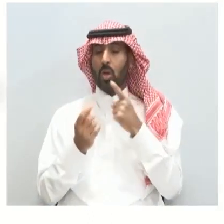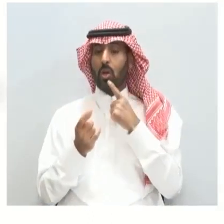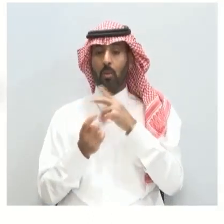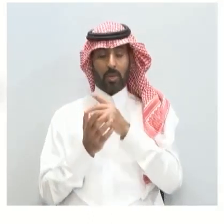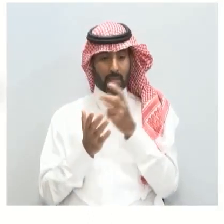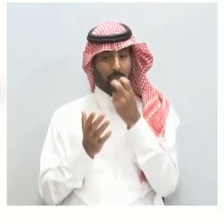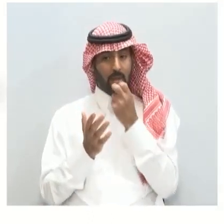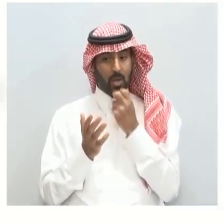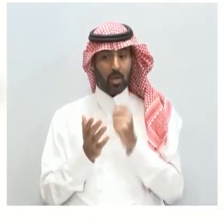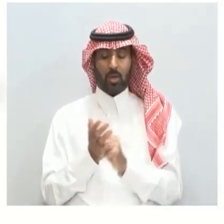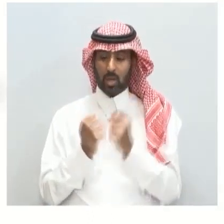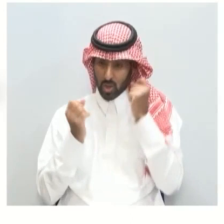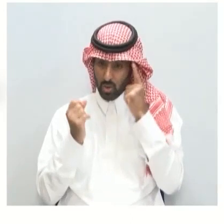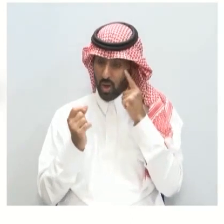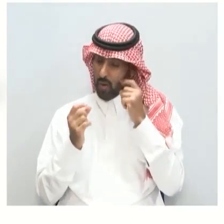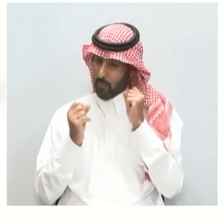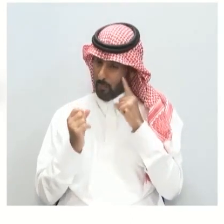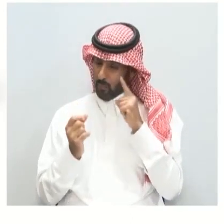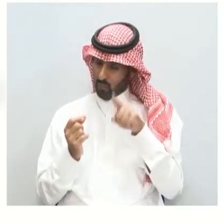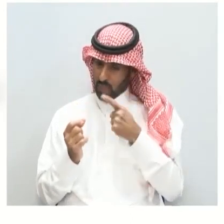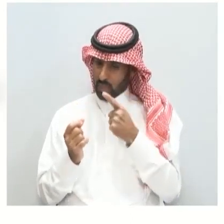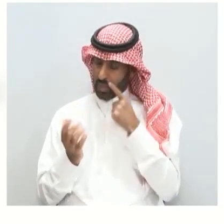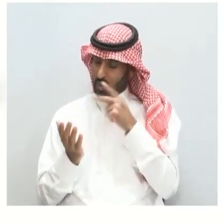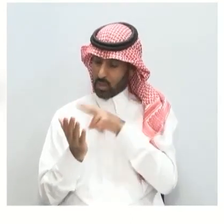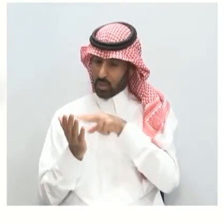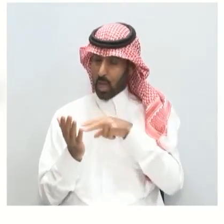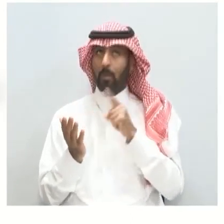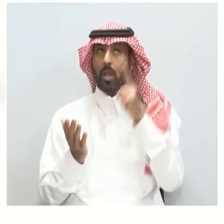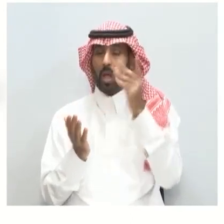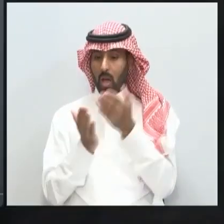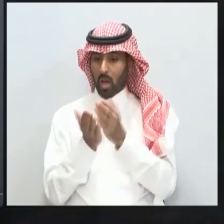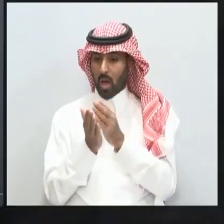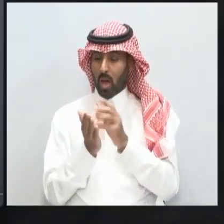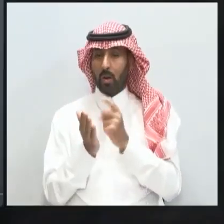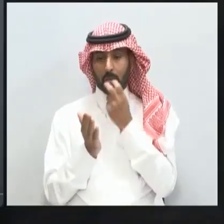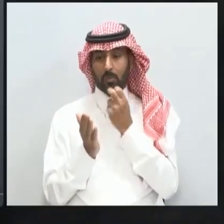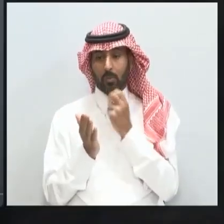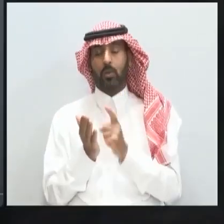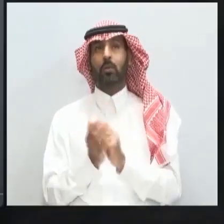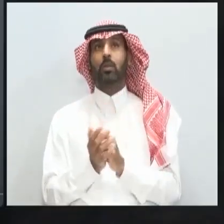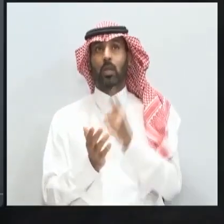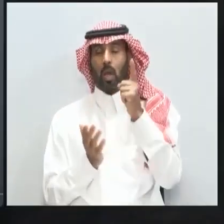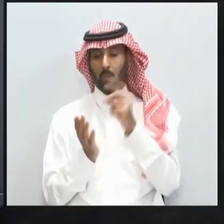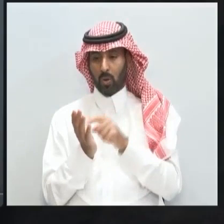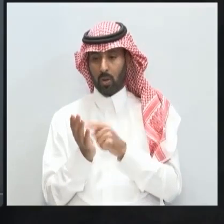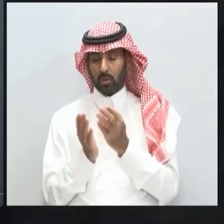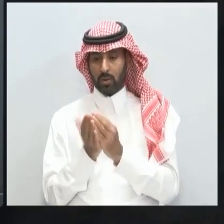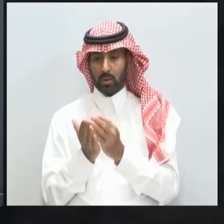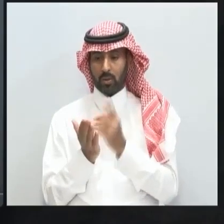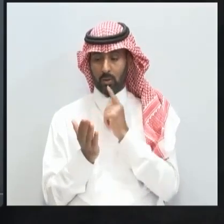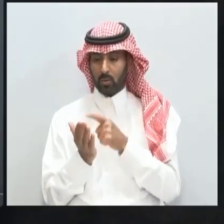والتي تكون الفهم الصحيح لكتاب الله تعالى كتاب الله تعالى